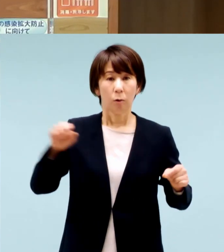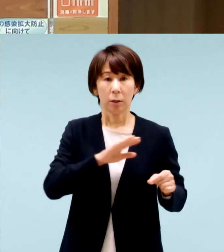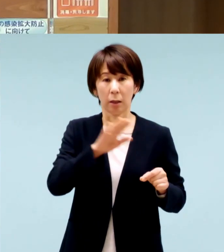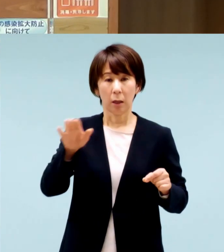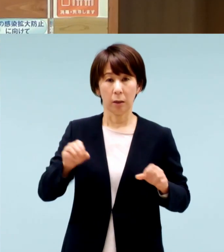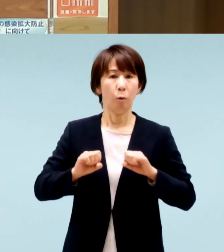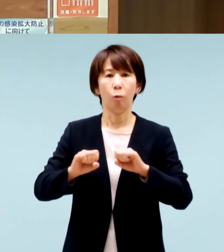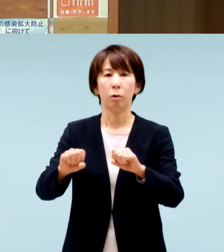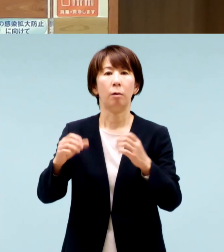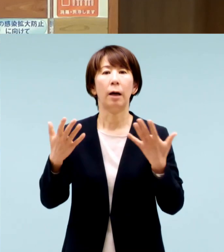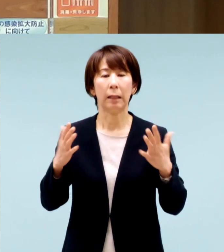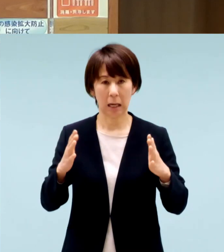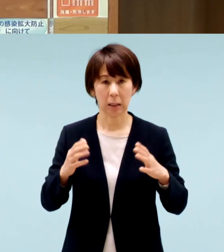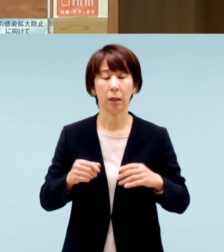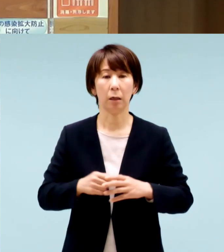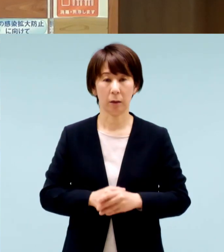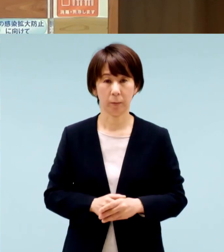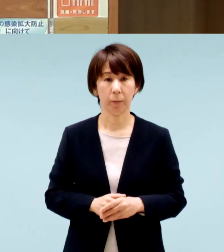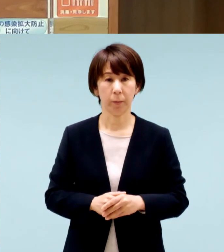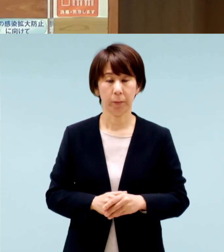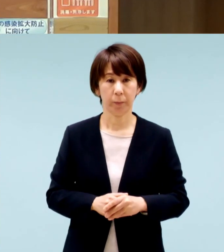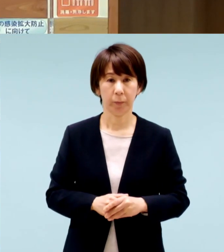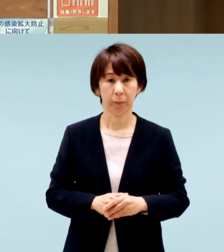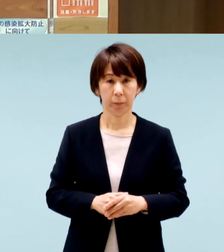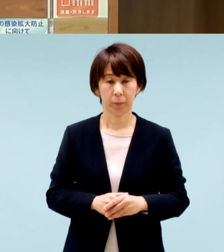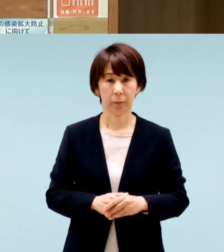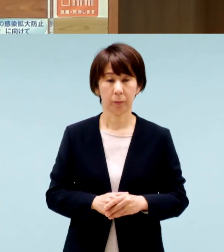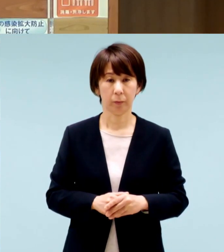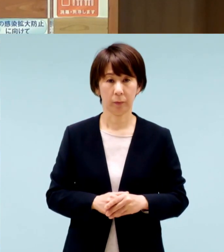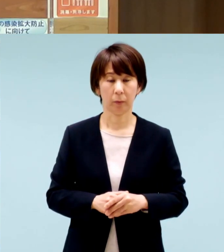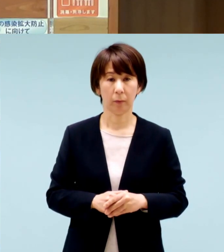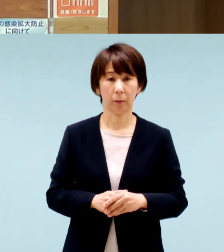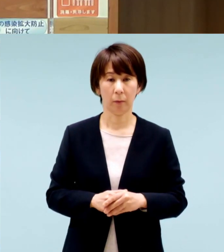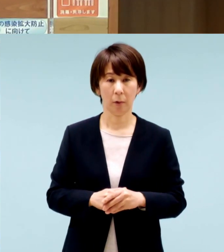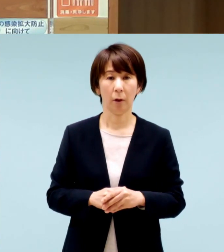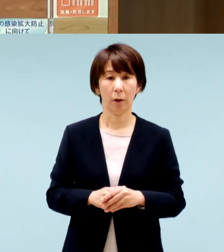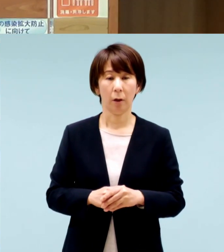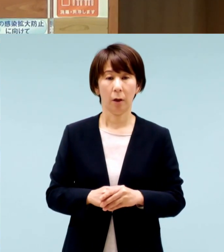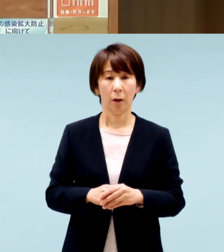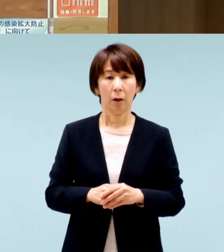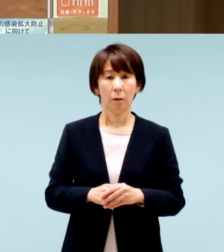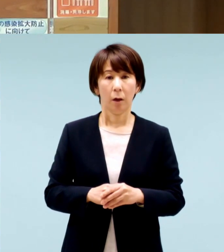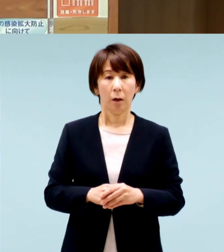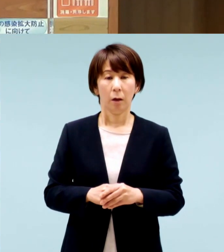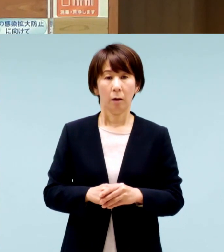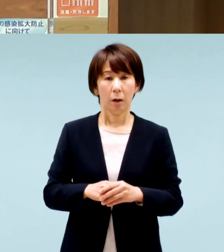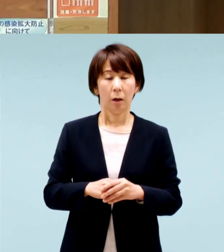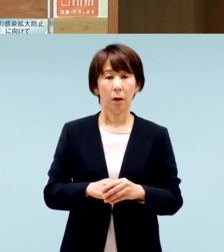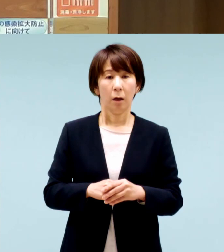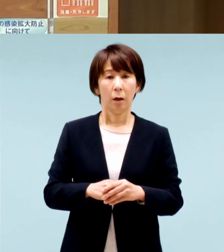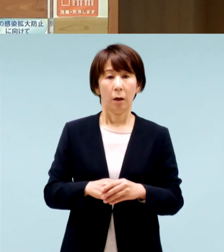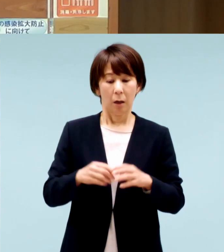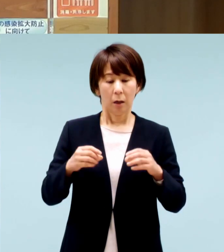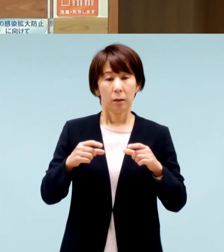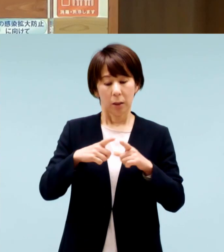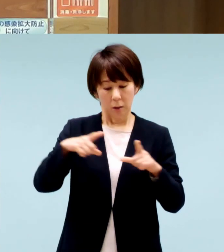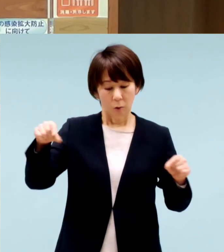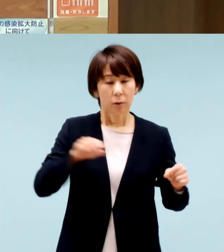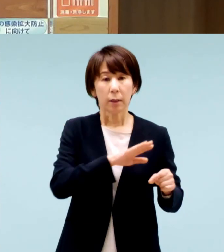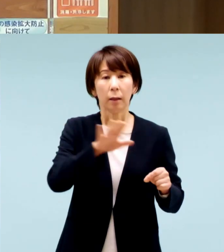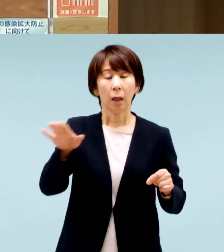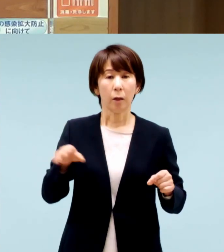から感染が、まあ、どういう日本全体の感染が一様じゃないの でさらにそういった移